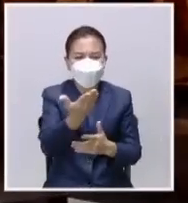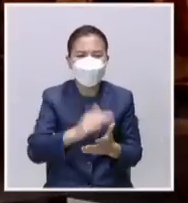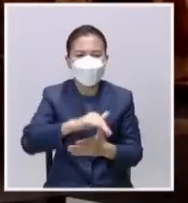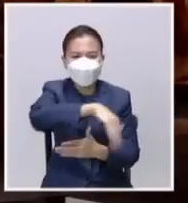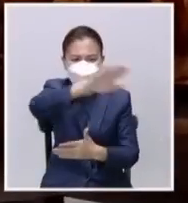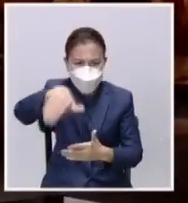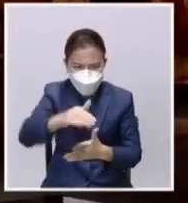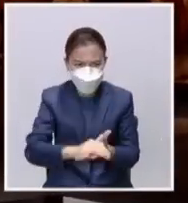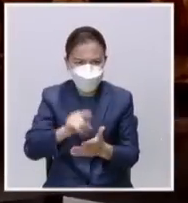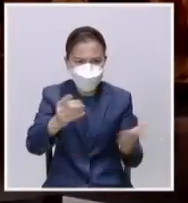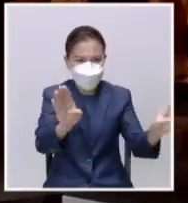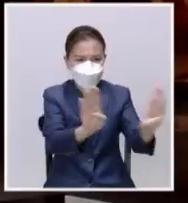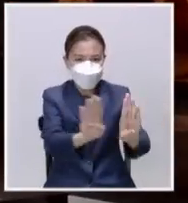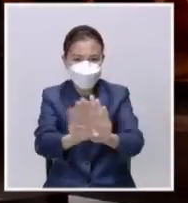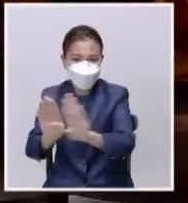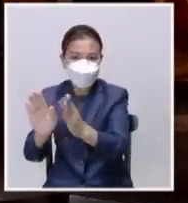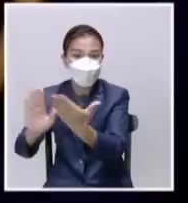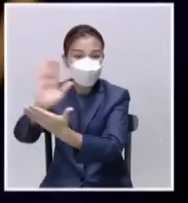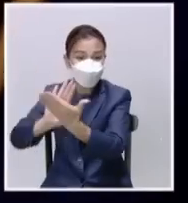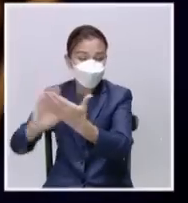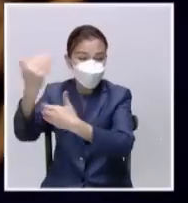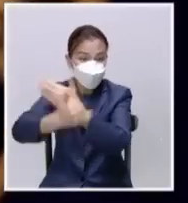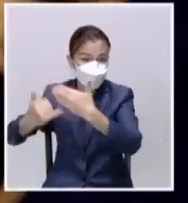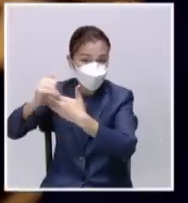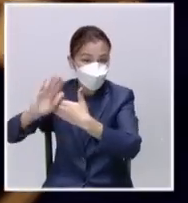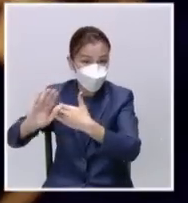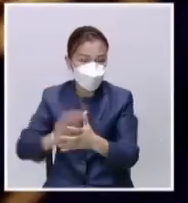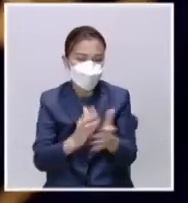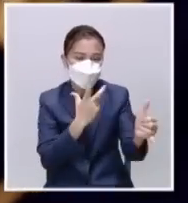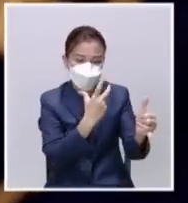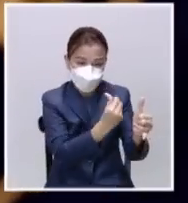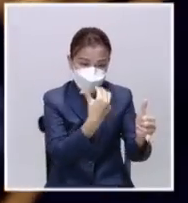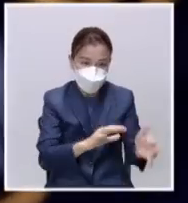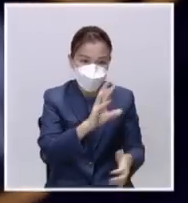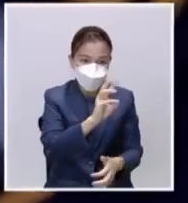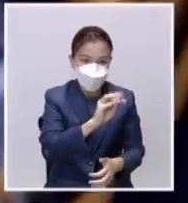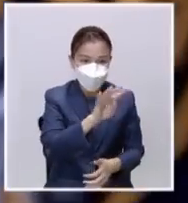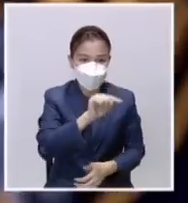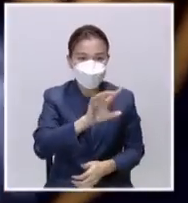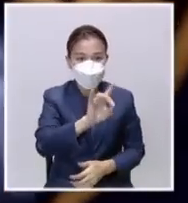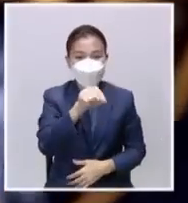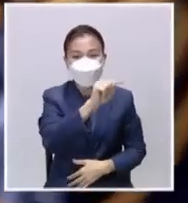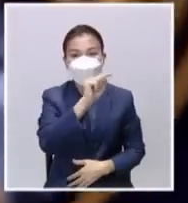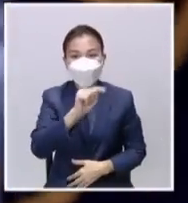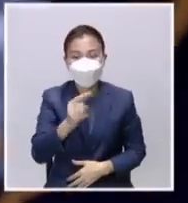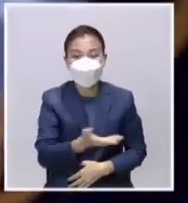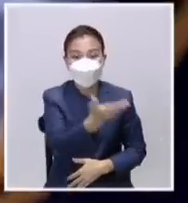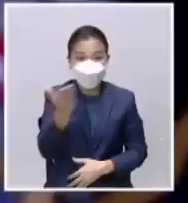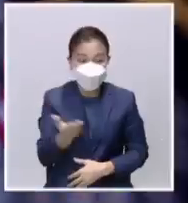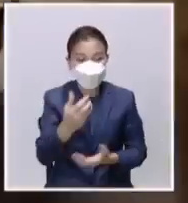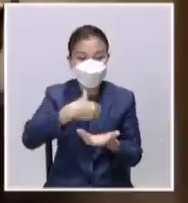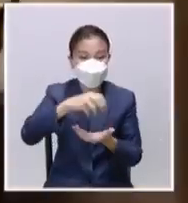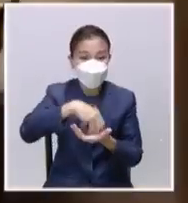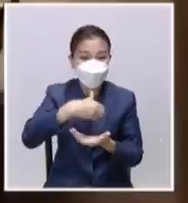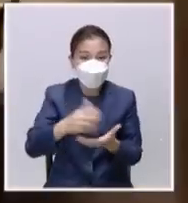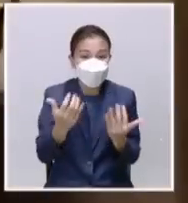ศล่าสุดมีผู้ฉีดวัคซีนต้านโควิดในออสเตรียครบแล้ว 64.8% ด้วยกันค่ะค่ะคุณดีคุณจุ๊กผู้ชมคะนี่ก็คือความคืบหน้าล่